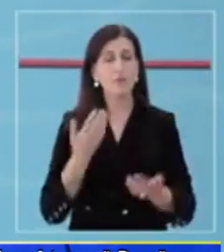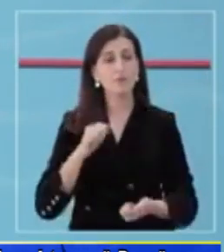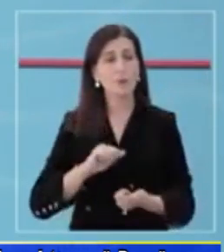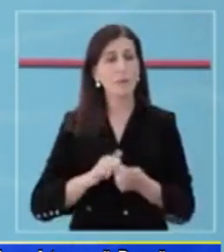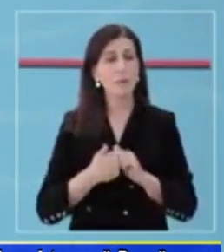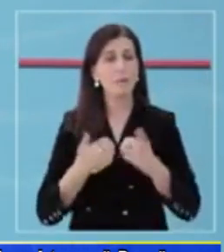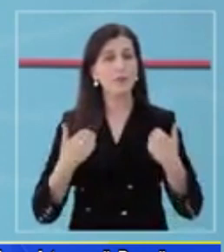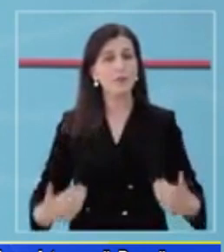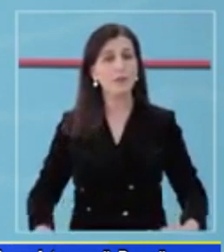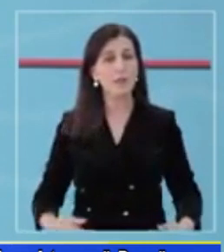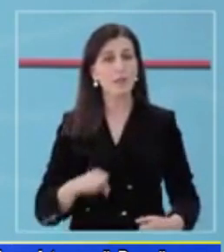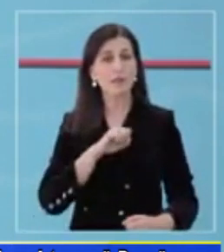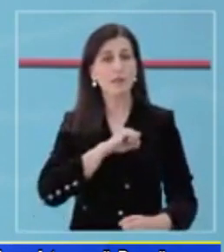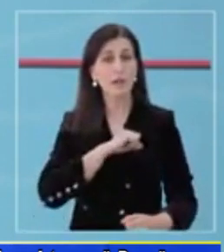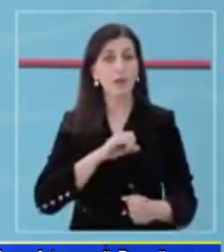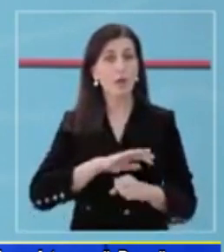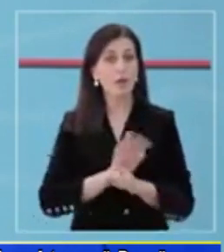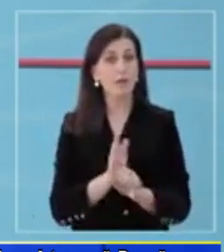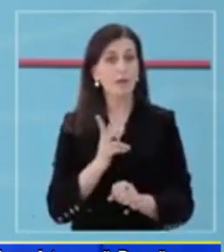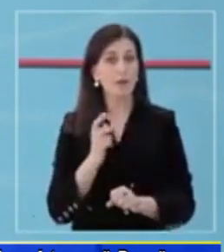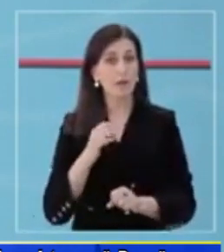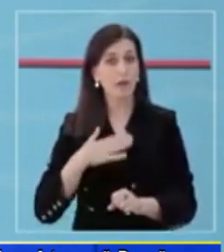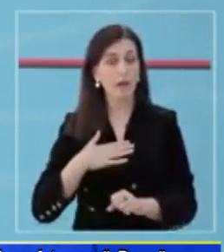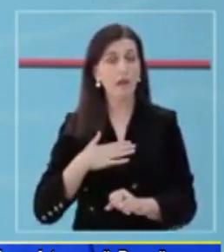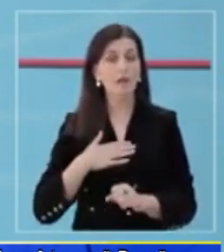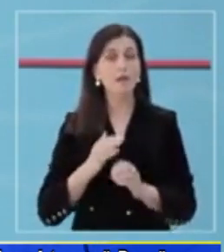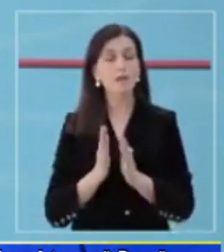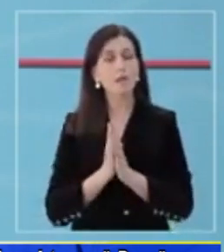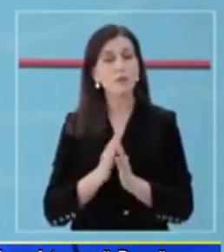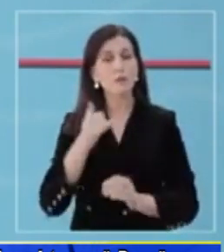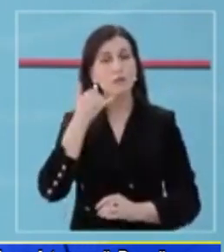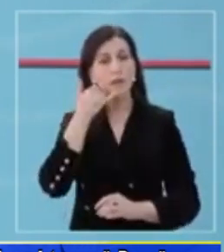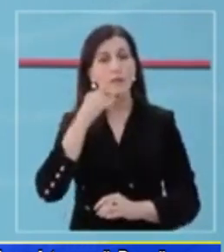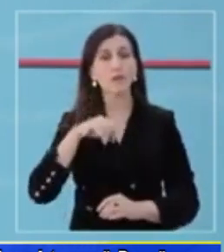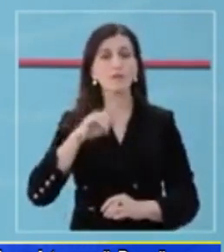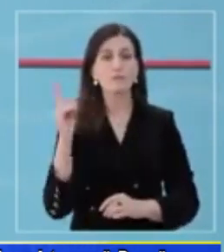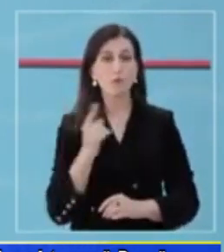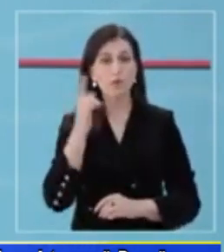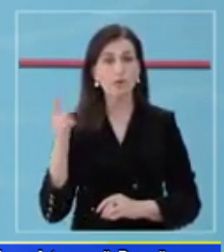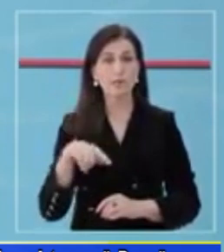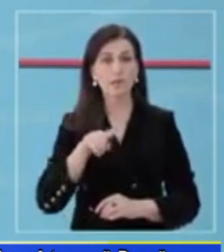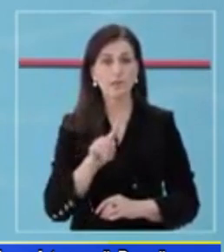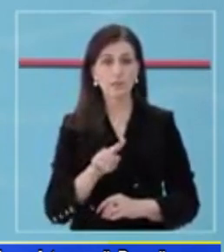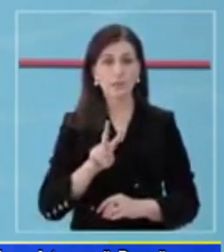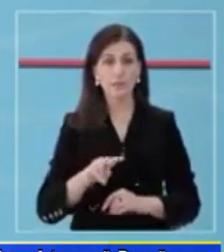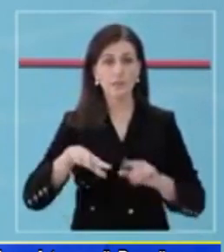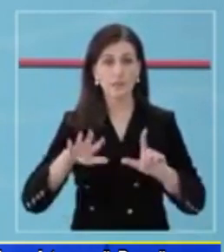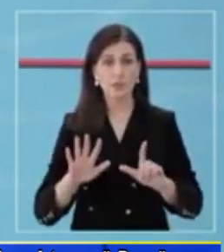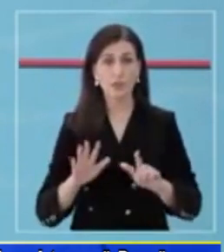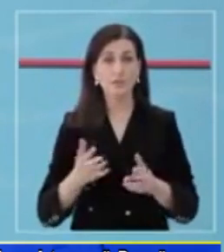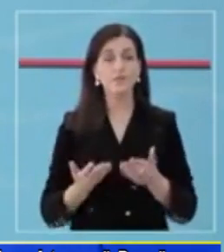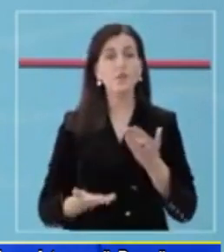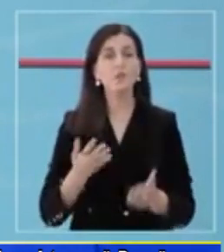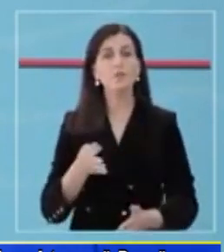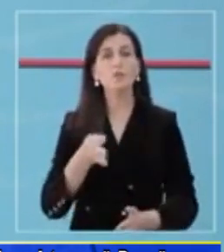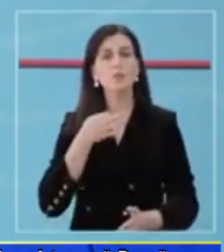Nëse dyshoni që jeni të prekur apo keni shenjat e smundjes COVID-19, telefononi numrin e urgjencës 127.